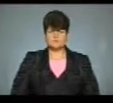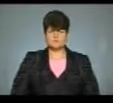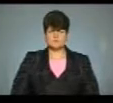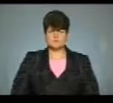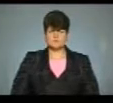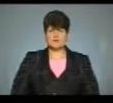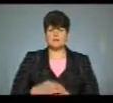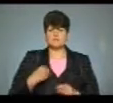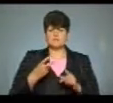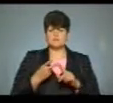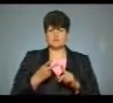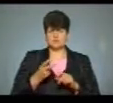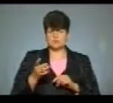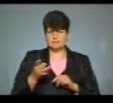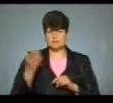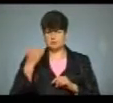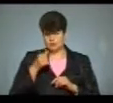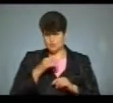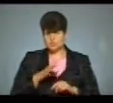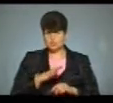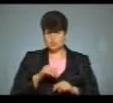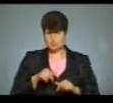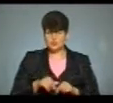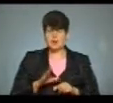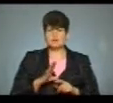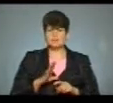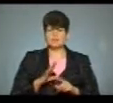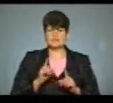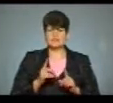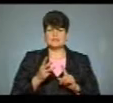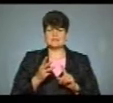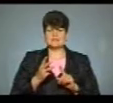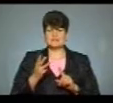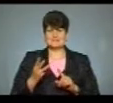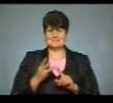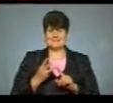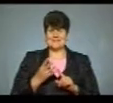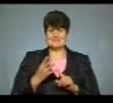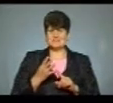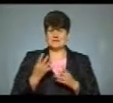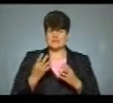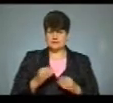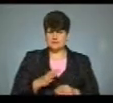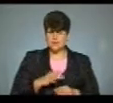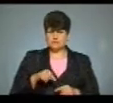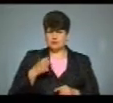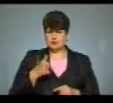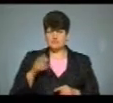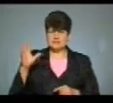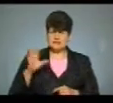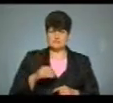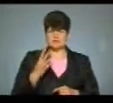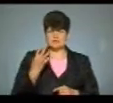Ми вдруге. Минулому році були, але ми були тільки на третьому, четвертому дні, а в цьому році вирішили на всі